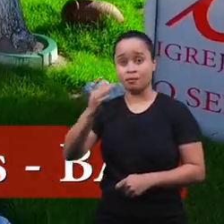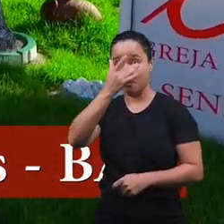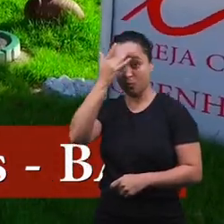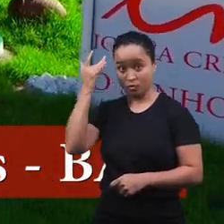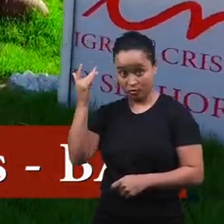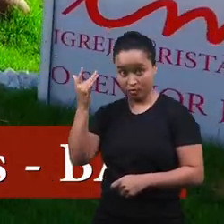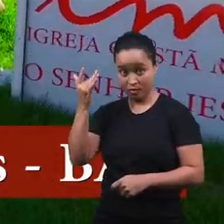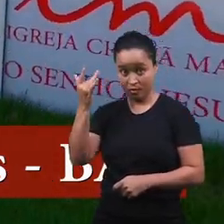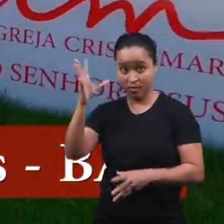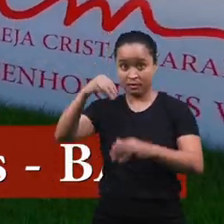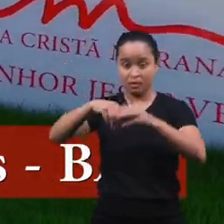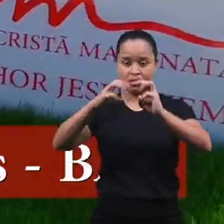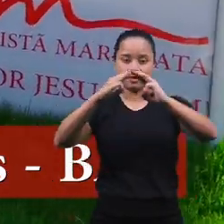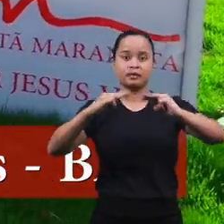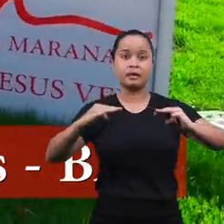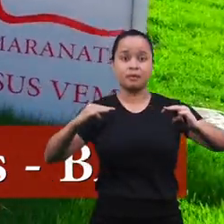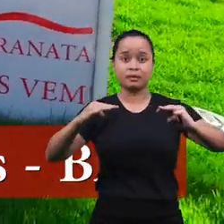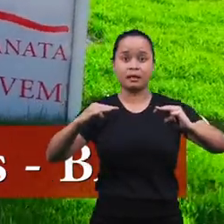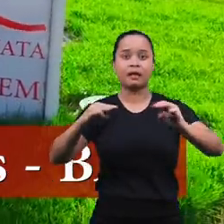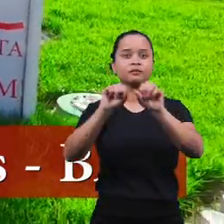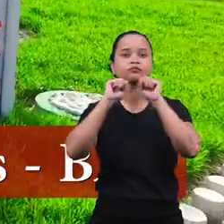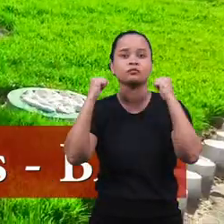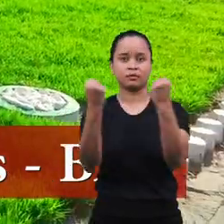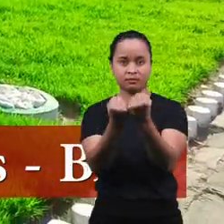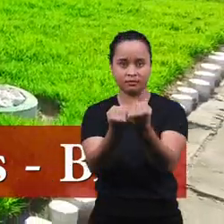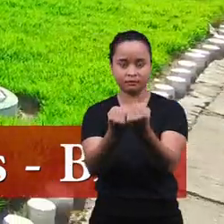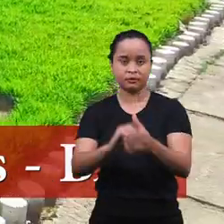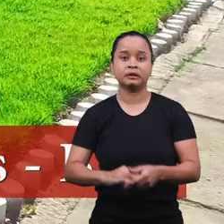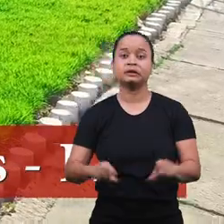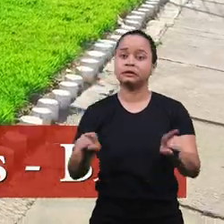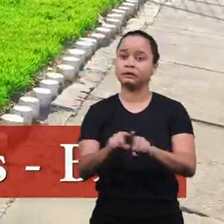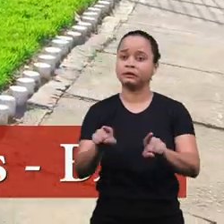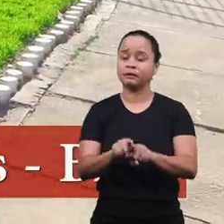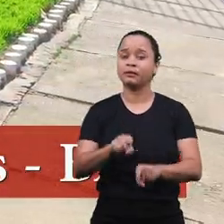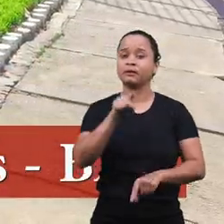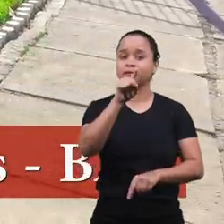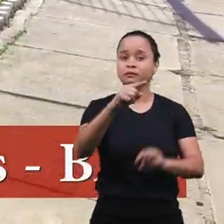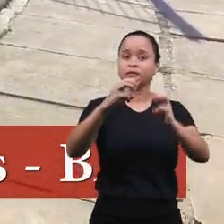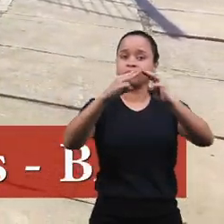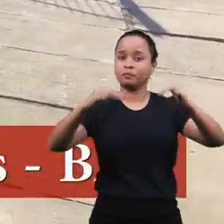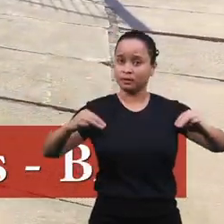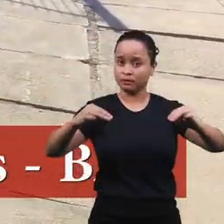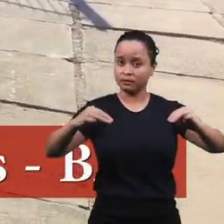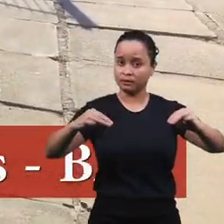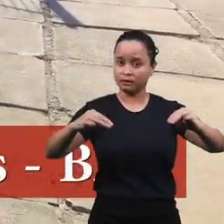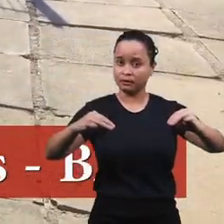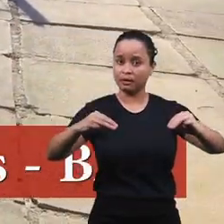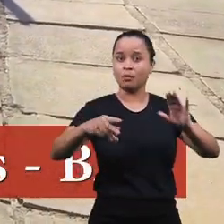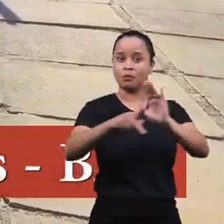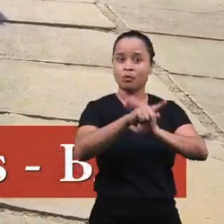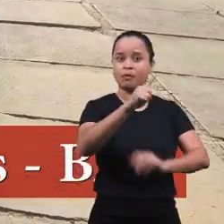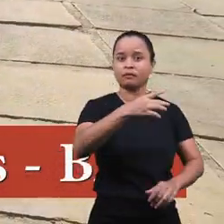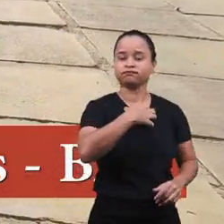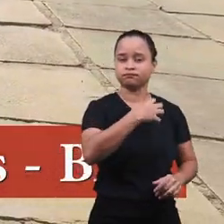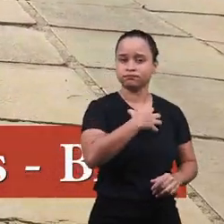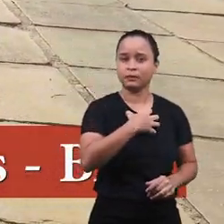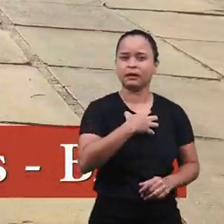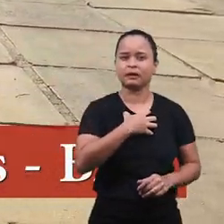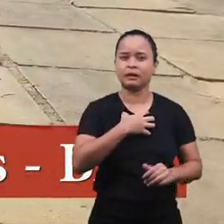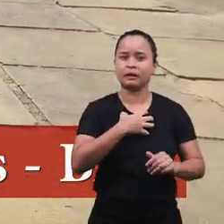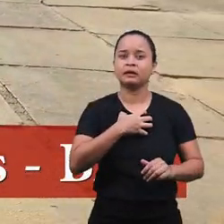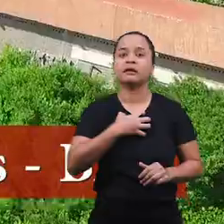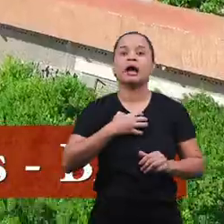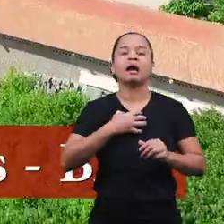de recevoir 1600 participants dans les événements et séminaires. Après les images dans le Manaïm de Napolis, au sud